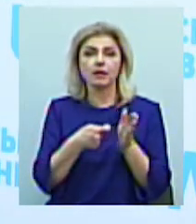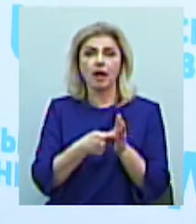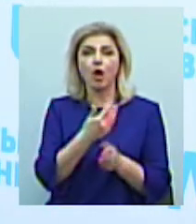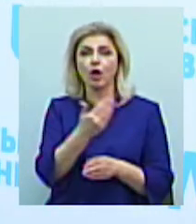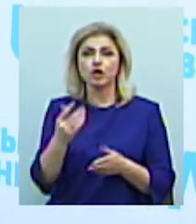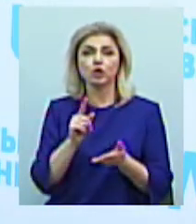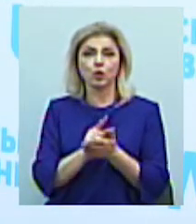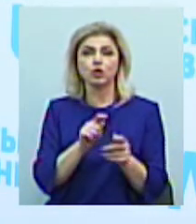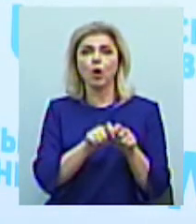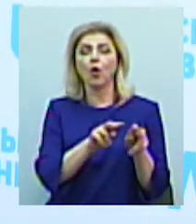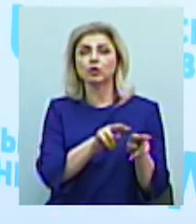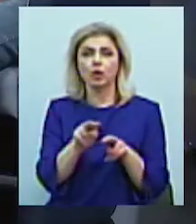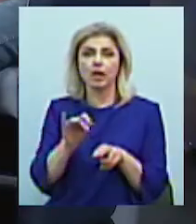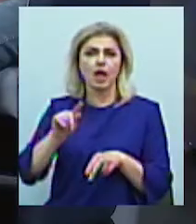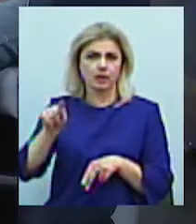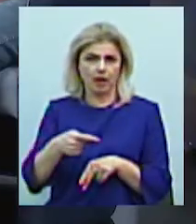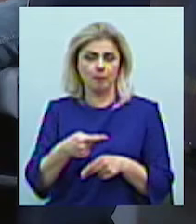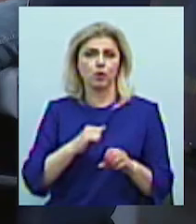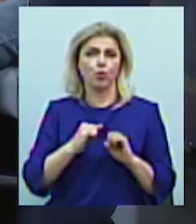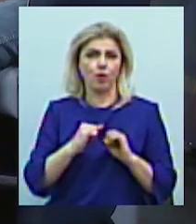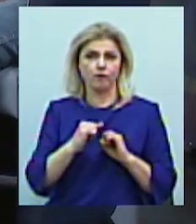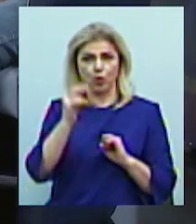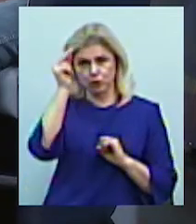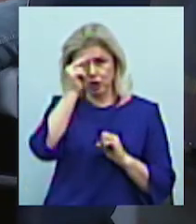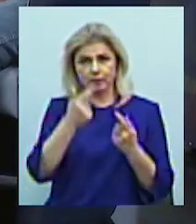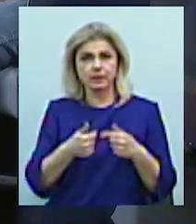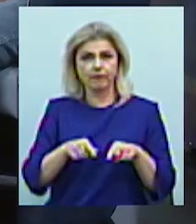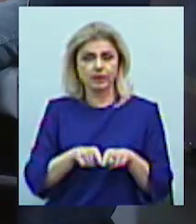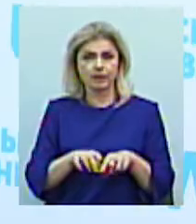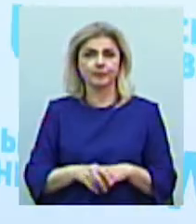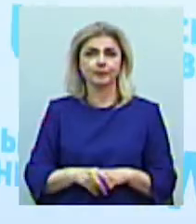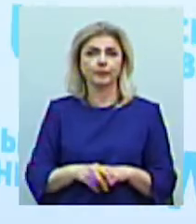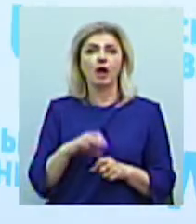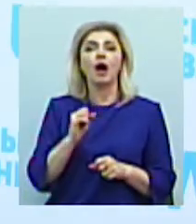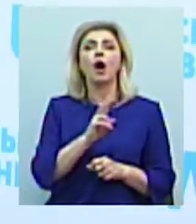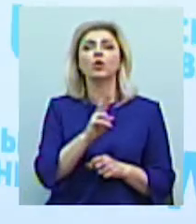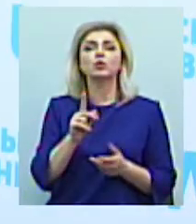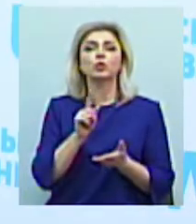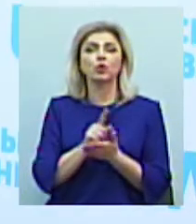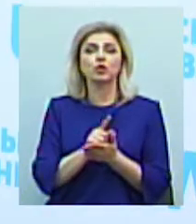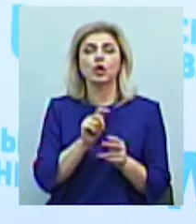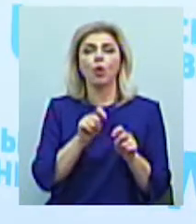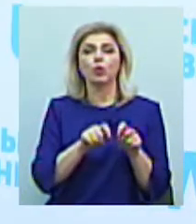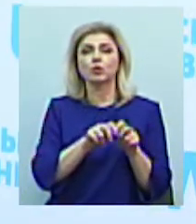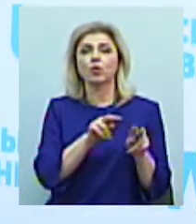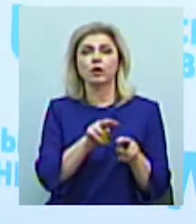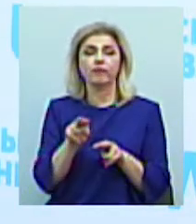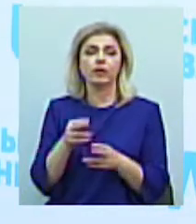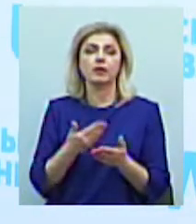контролировать и требовать от руководства школьного учебного заведения. А хто має контролювати,